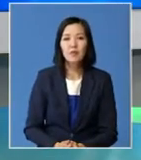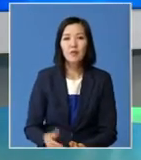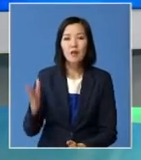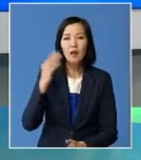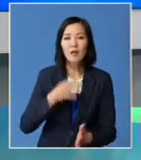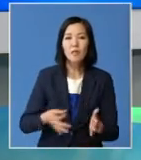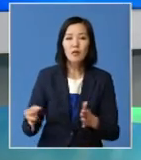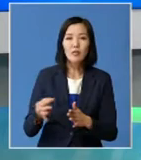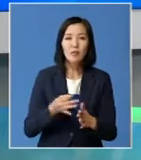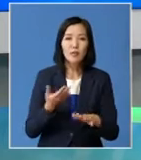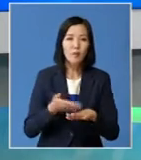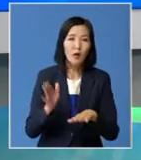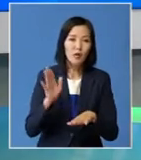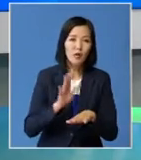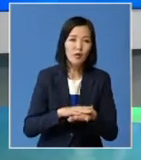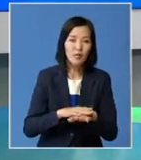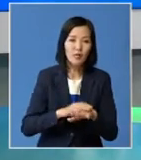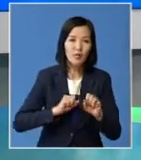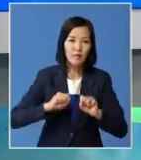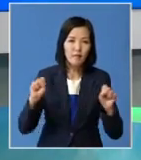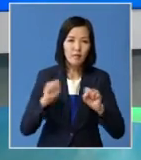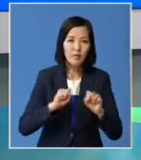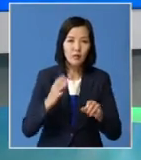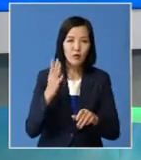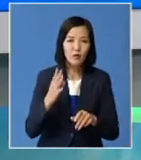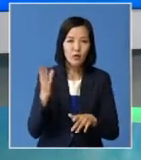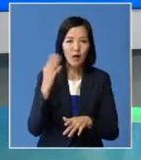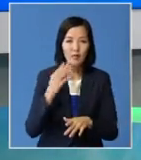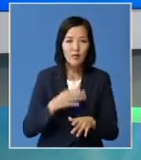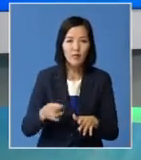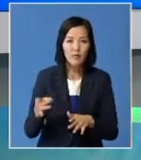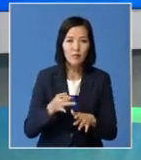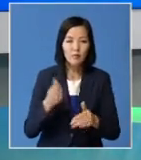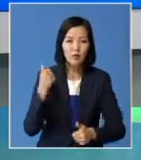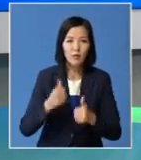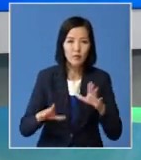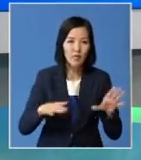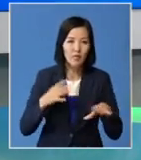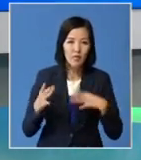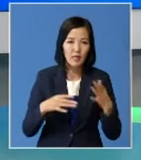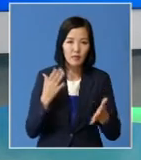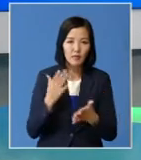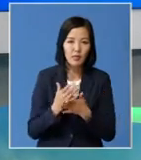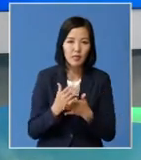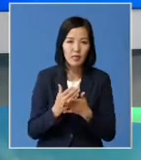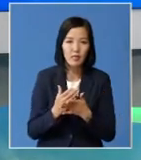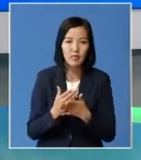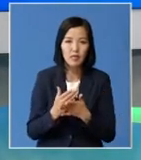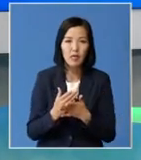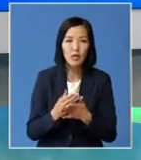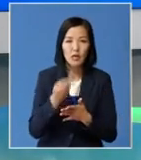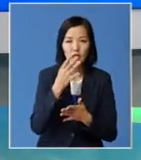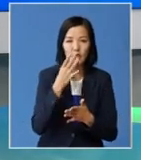Алматы облысының пауэрлифтинг шеберлері 4 тамызда Алматы өтетін республикалық чемпионатқа дайындалып жатыр. Ол жарыстың жеңімпаздары Жапонияда